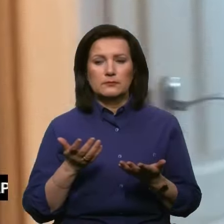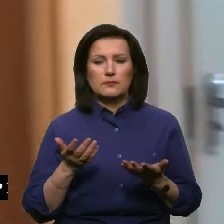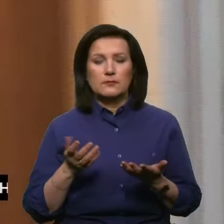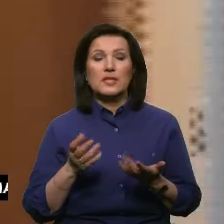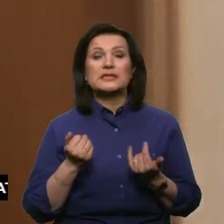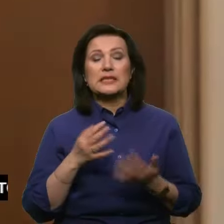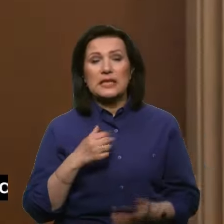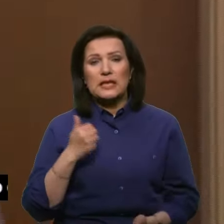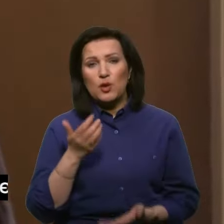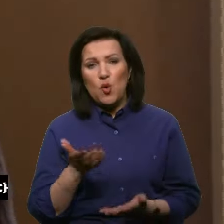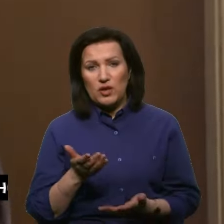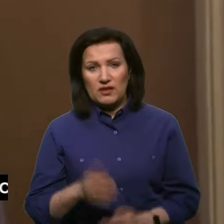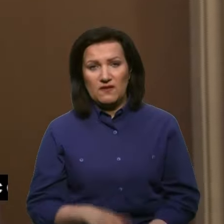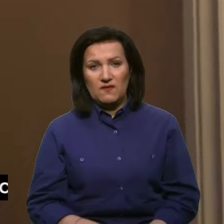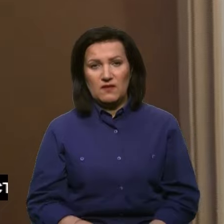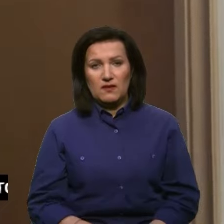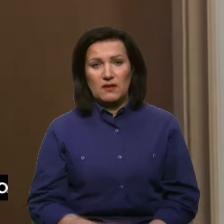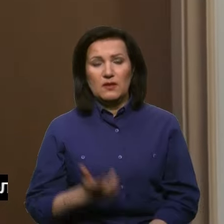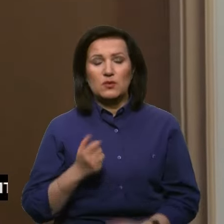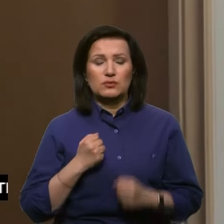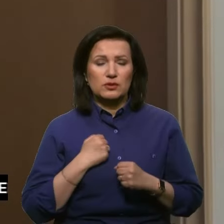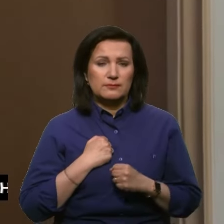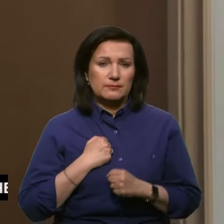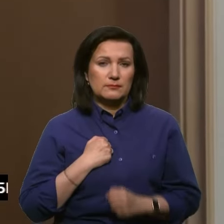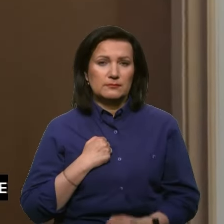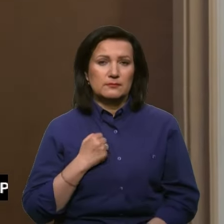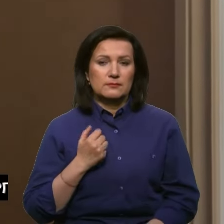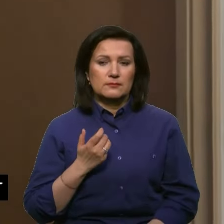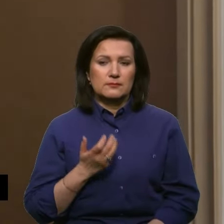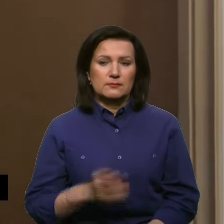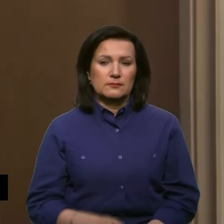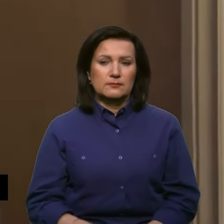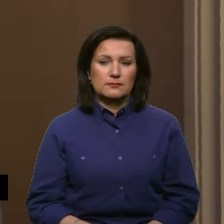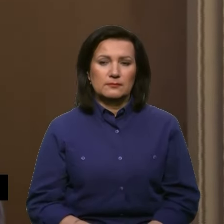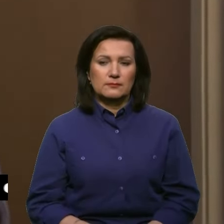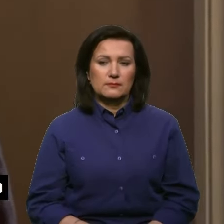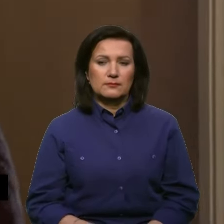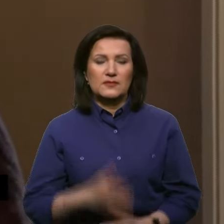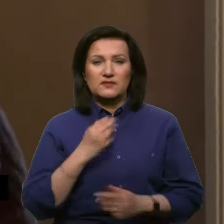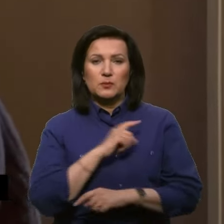Близьких,